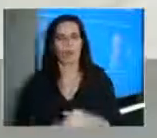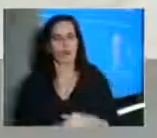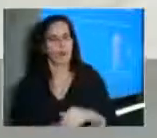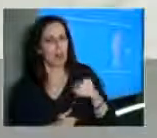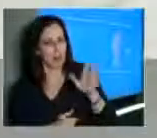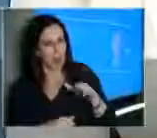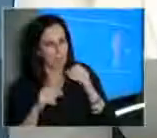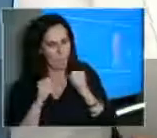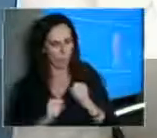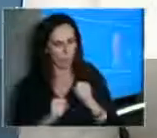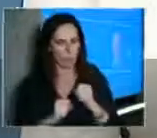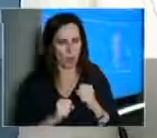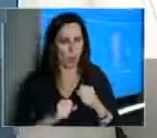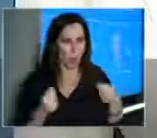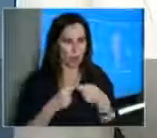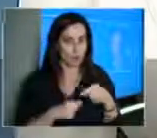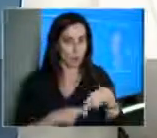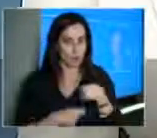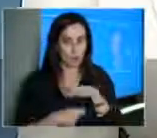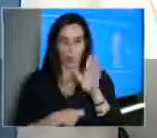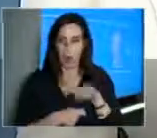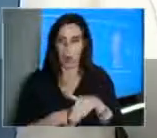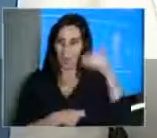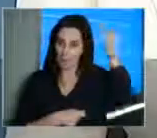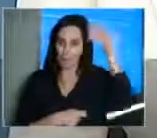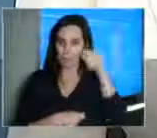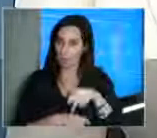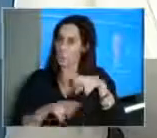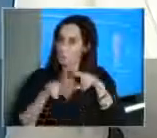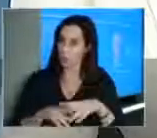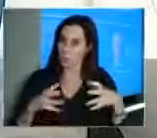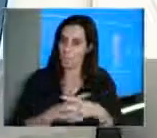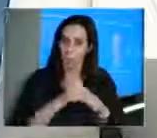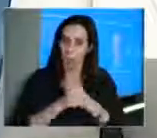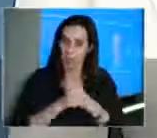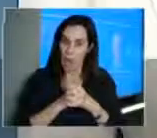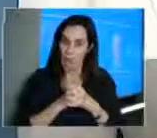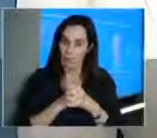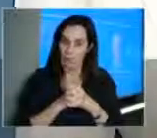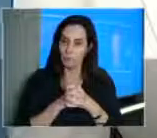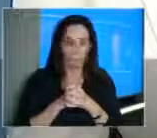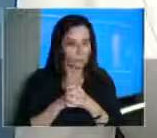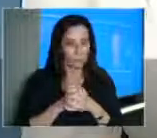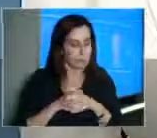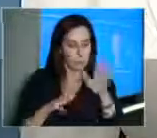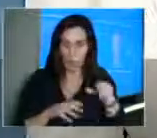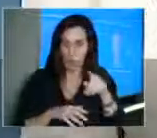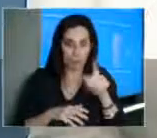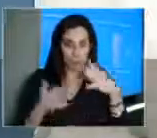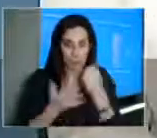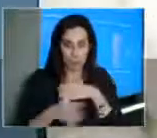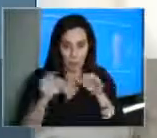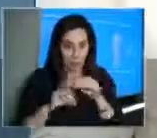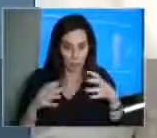גם בטוח בשאר השותפים שלך, כולל בני גנץ, שאתם נשארים מאוחדים בכל תרחיש. גם אם אתם לא מנצחים